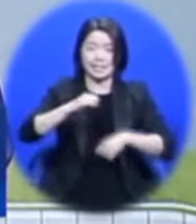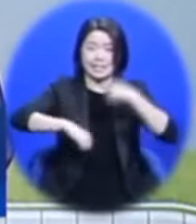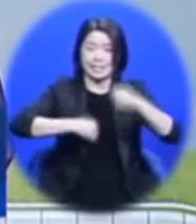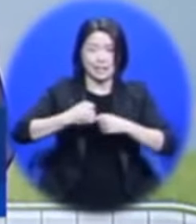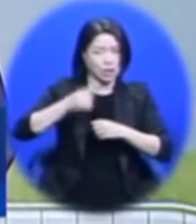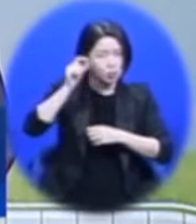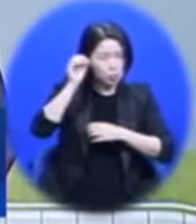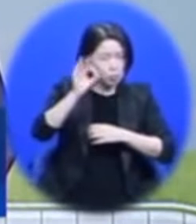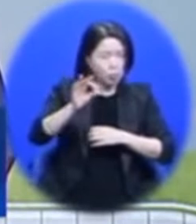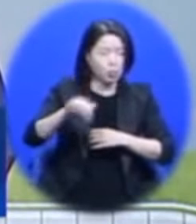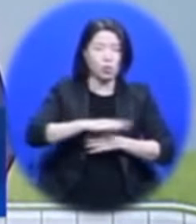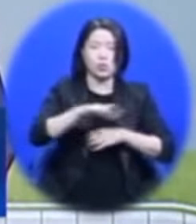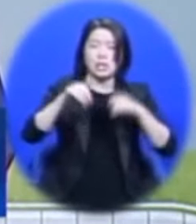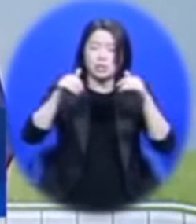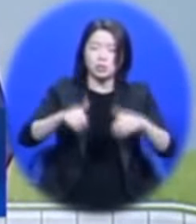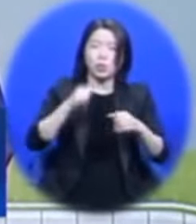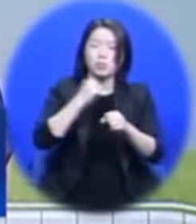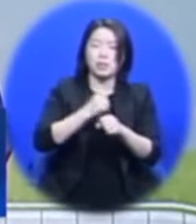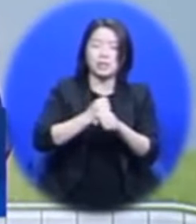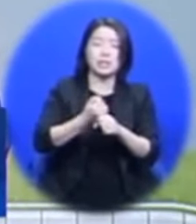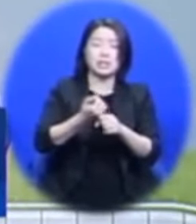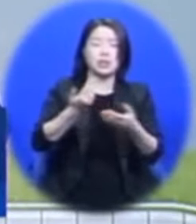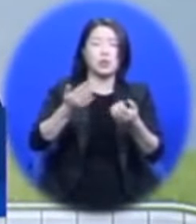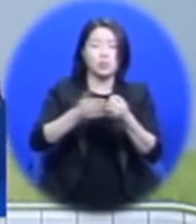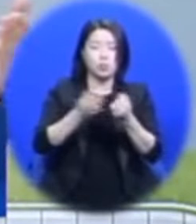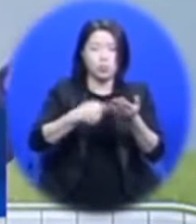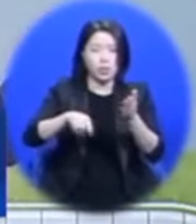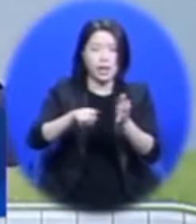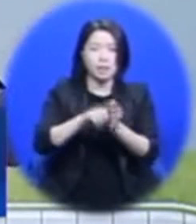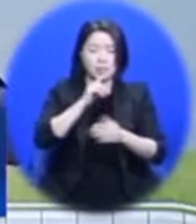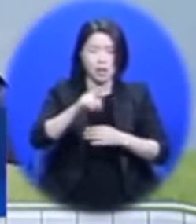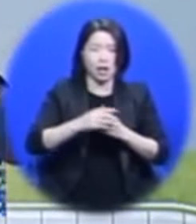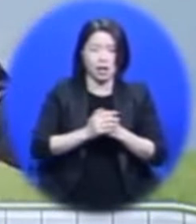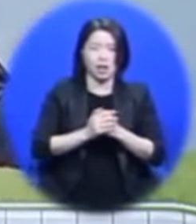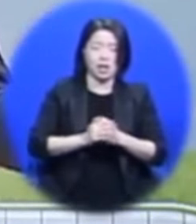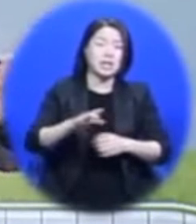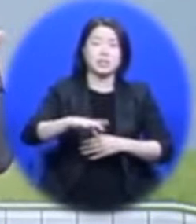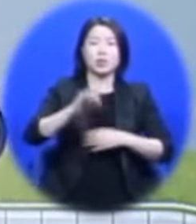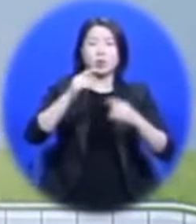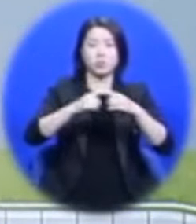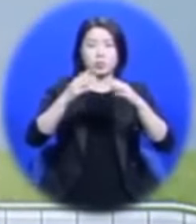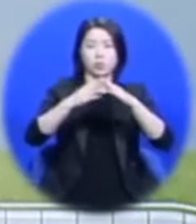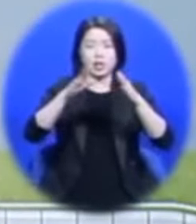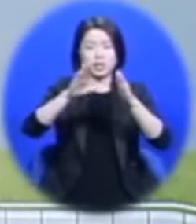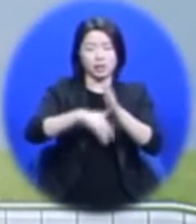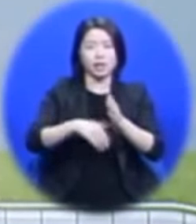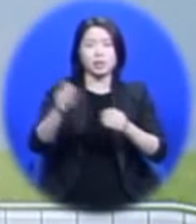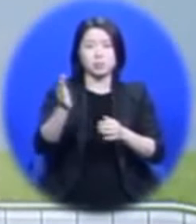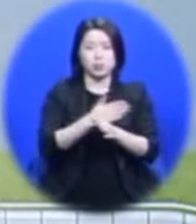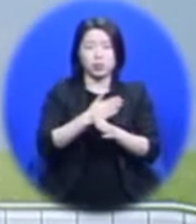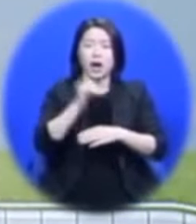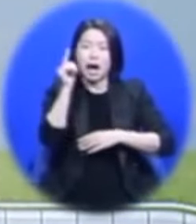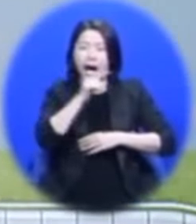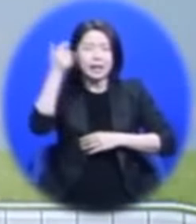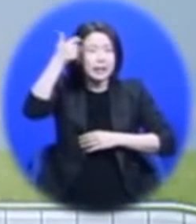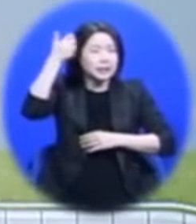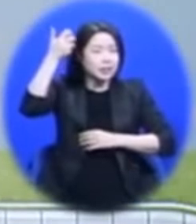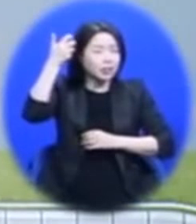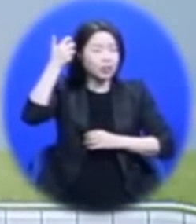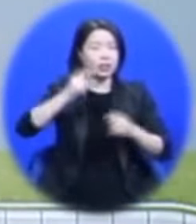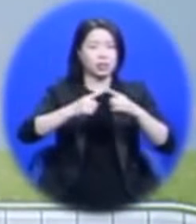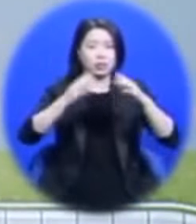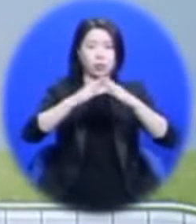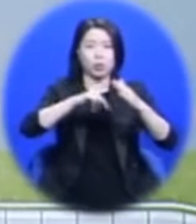우리를 종으로 삼고자 함이로되. 초대교회 때부터 이미 악한 영이